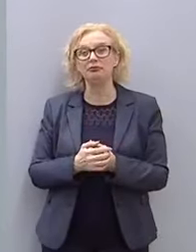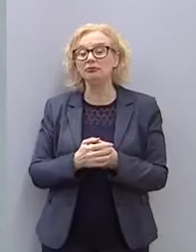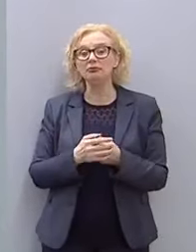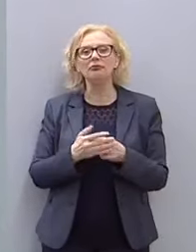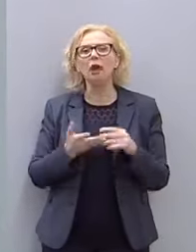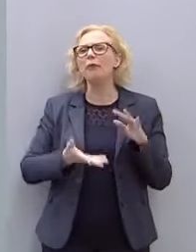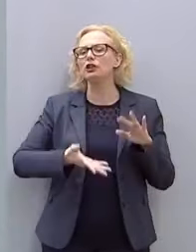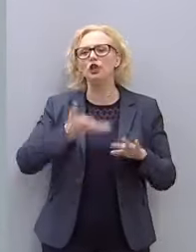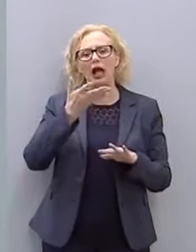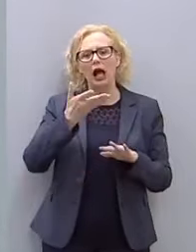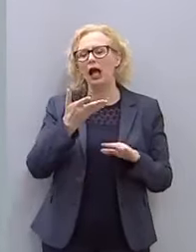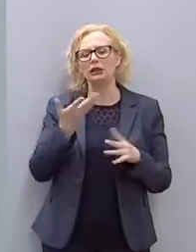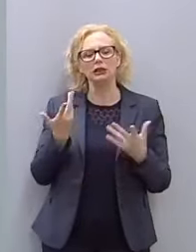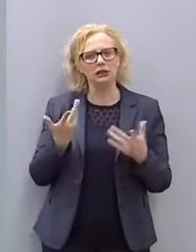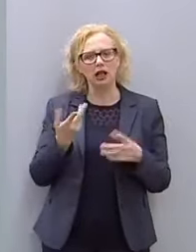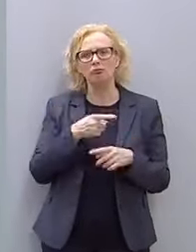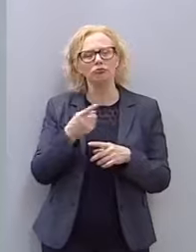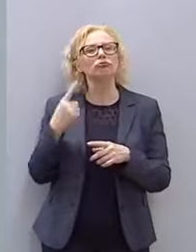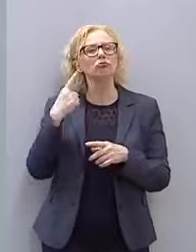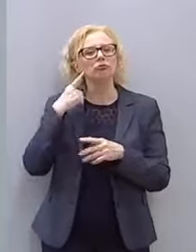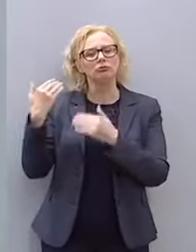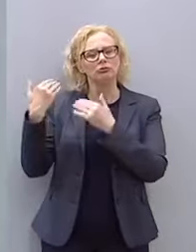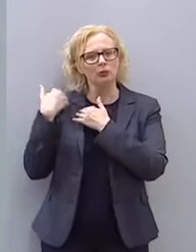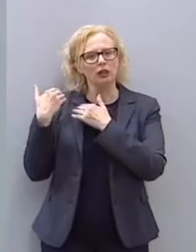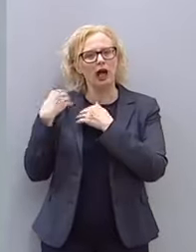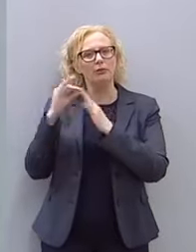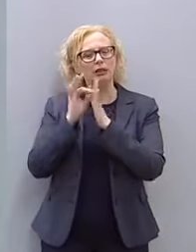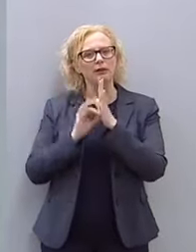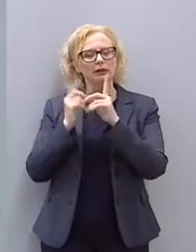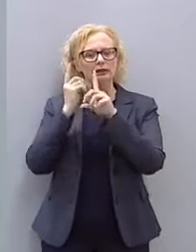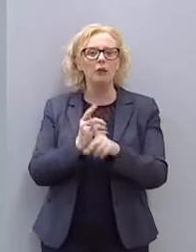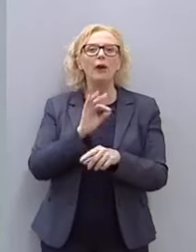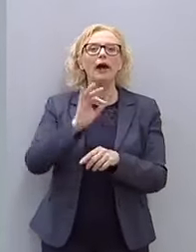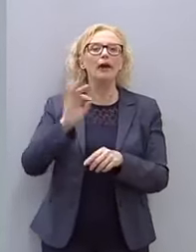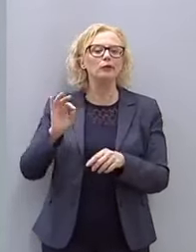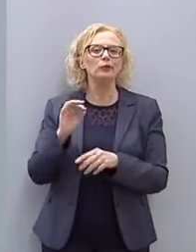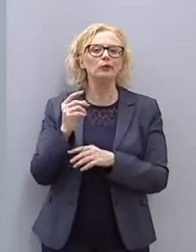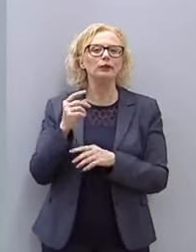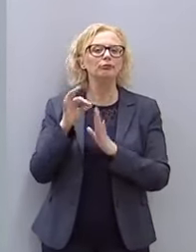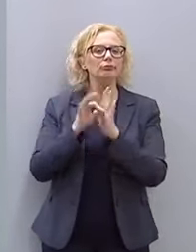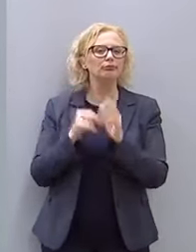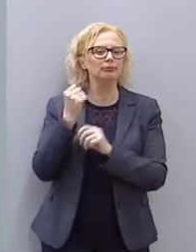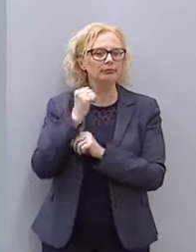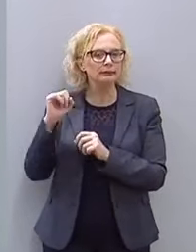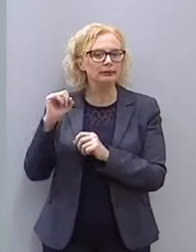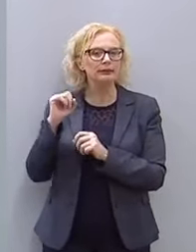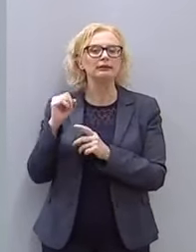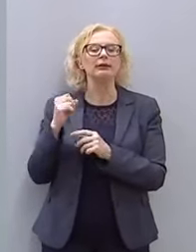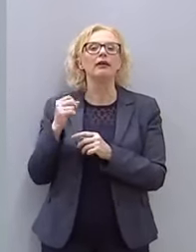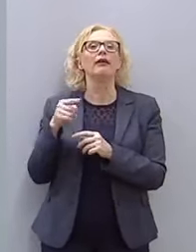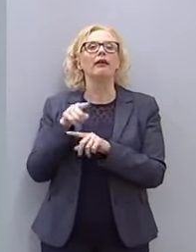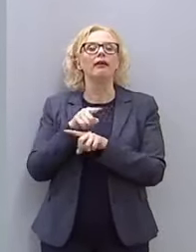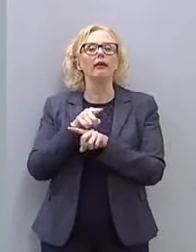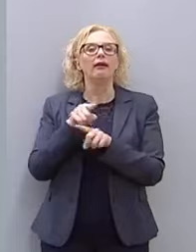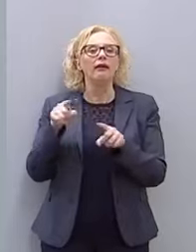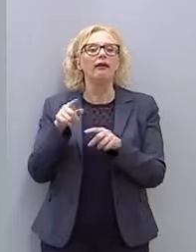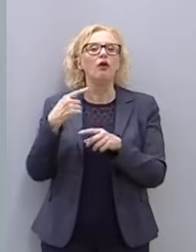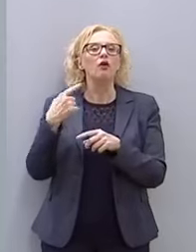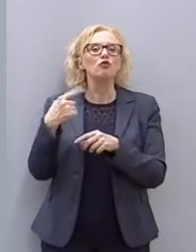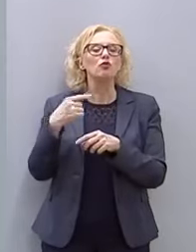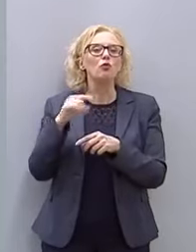maggioranza dei cittadini trentini sono responsabili rispetto alle regole c'è chi non lo fa e chi non lo fa oltre a mettere diciamo a